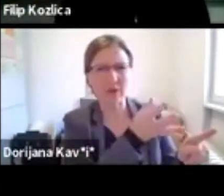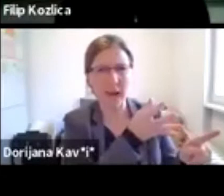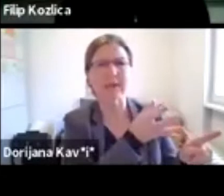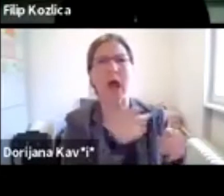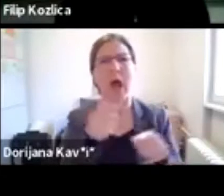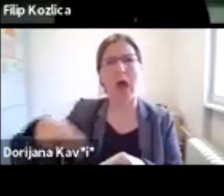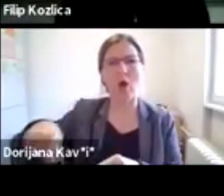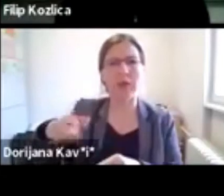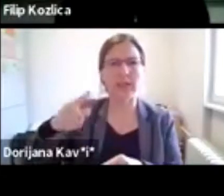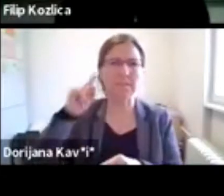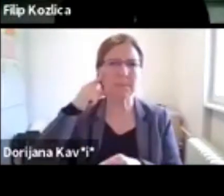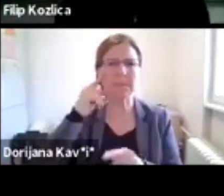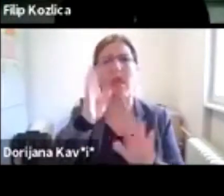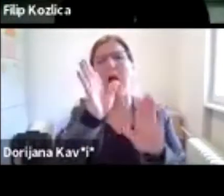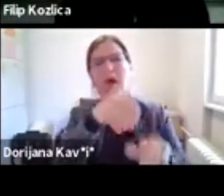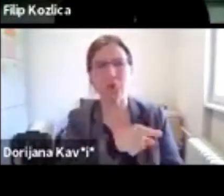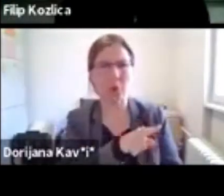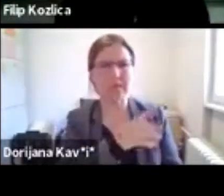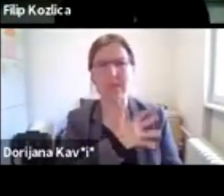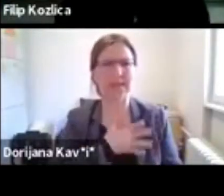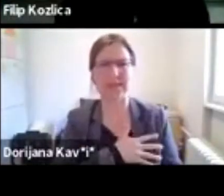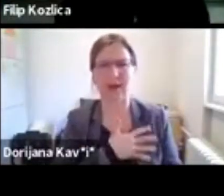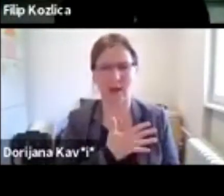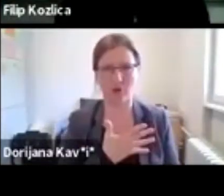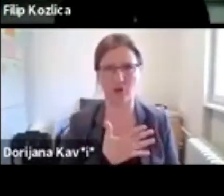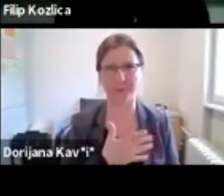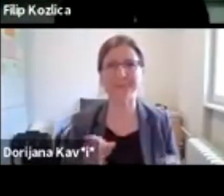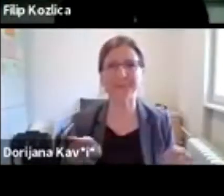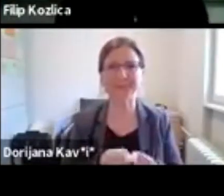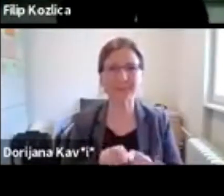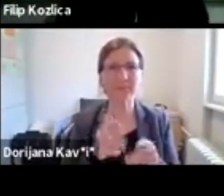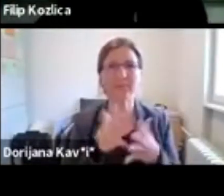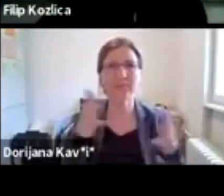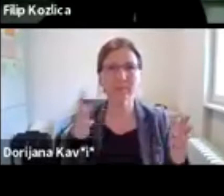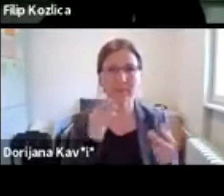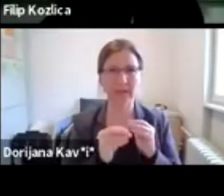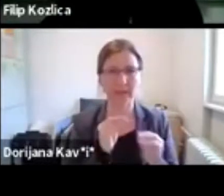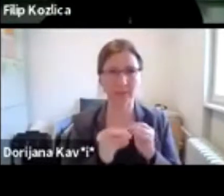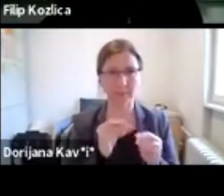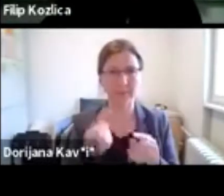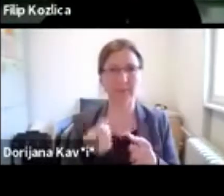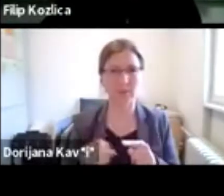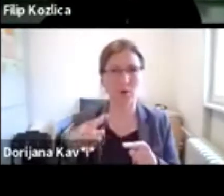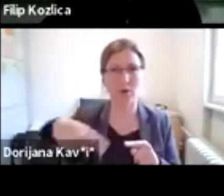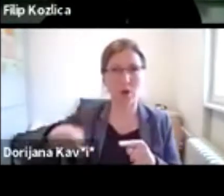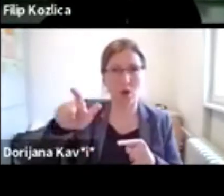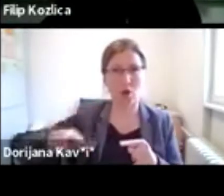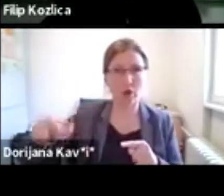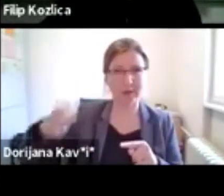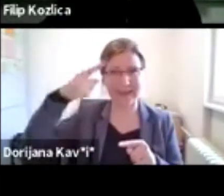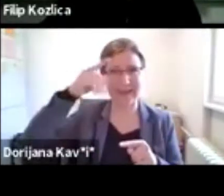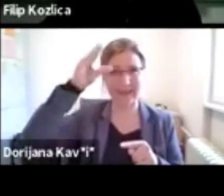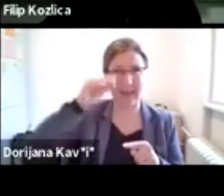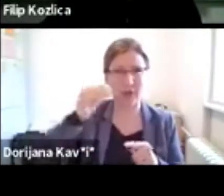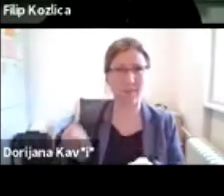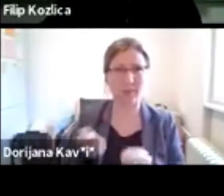strašno. Ono što u svemu tome također predstavlja veliki problem što osobe sa intelektualnim teškoćama često